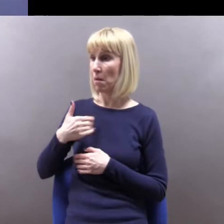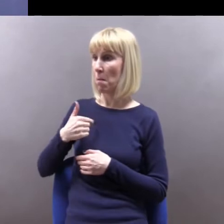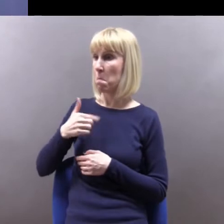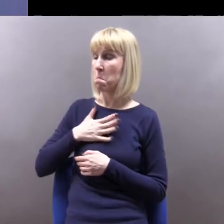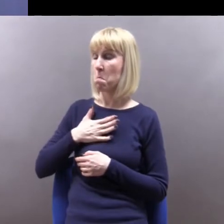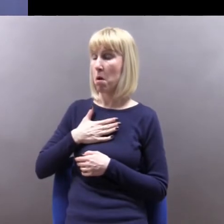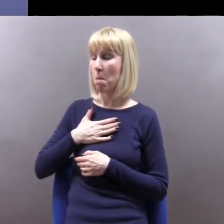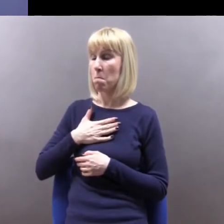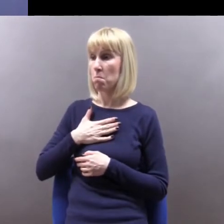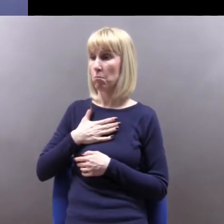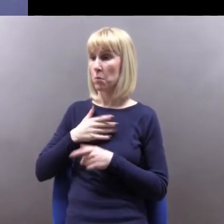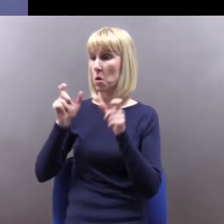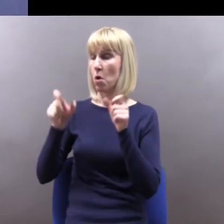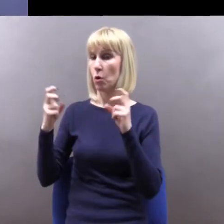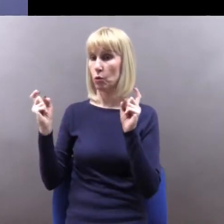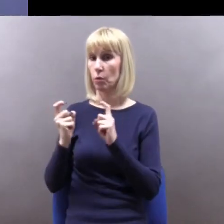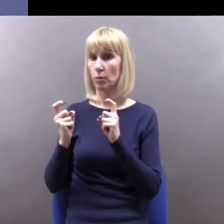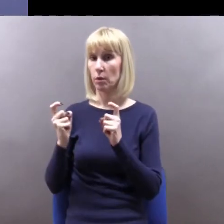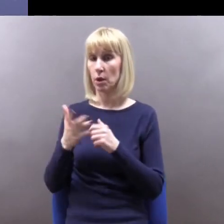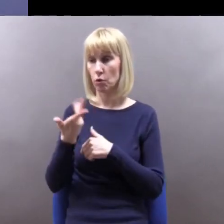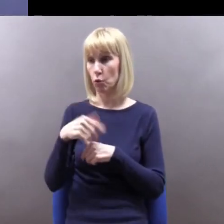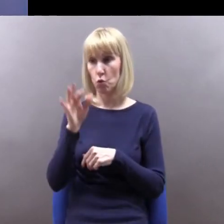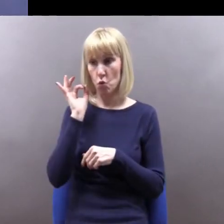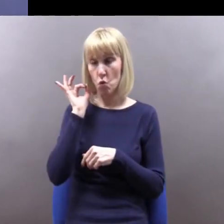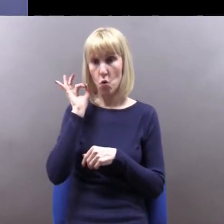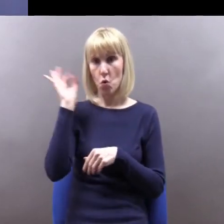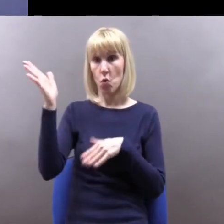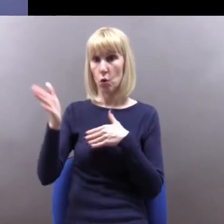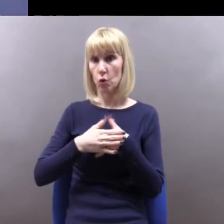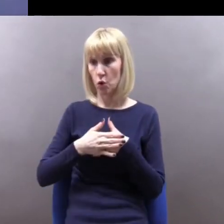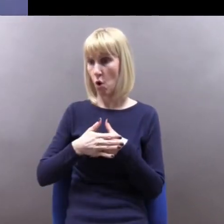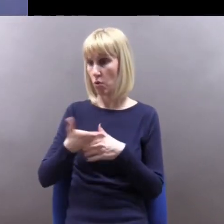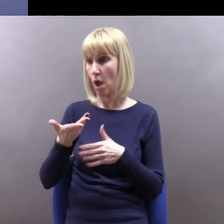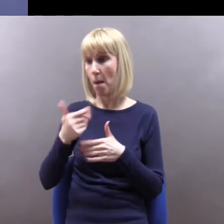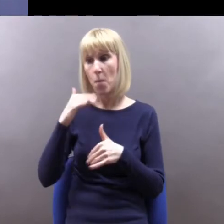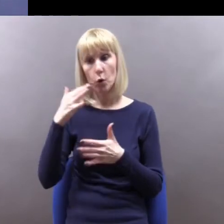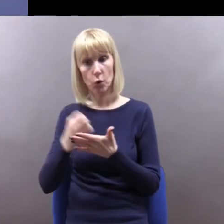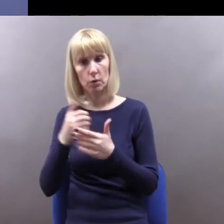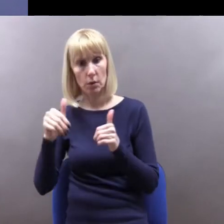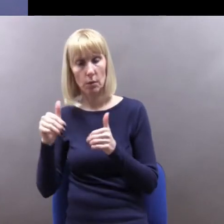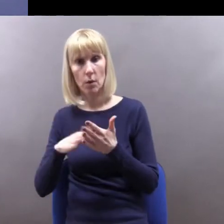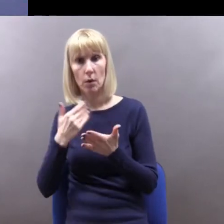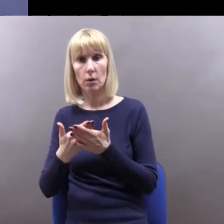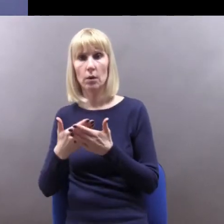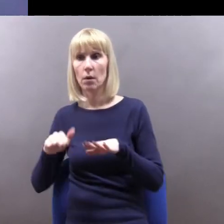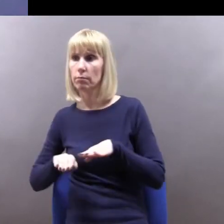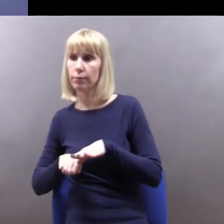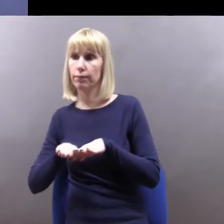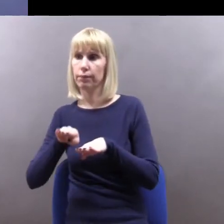mam sąsiada, który też pytał mnie, czy jego żona może skorzystać z mojej platformy, żeby